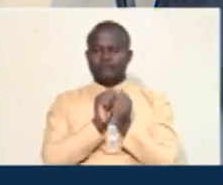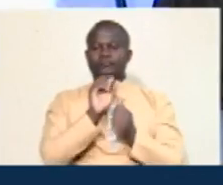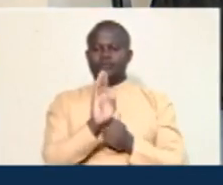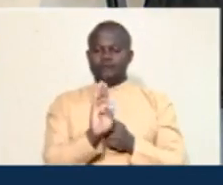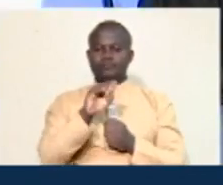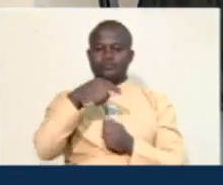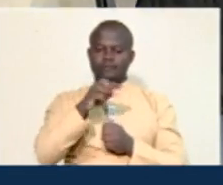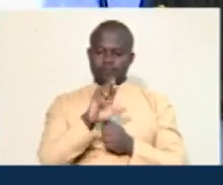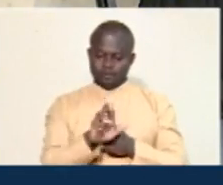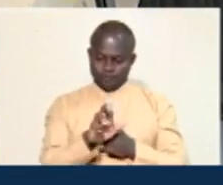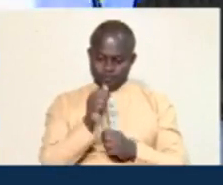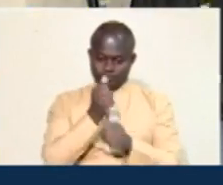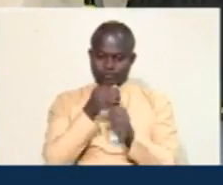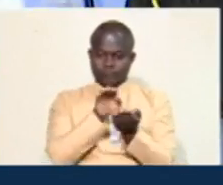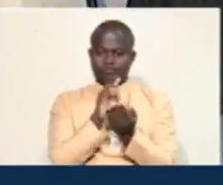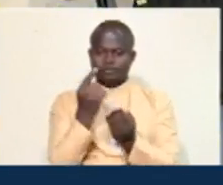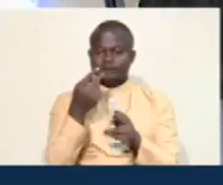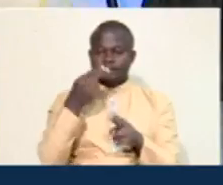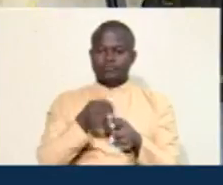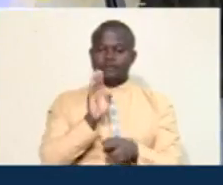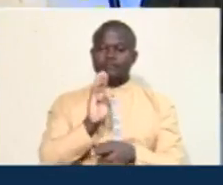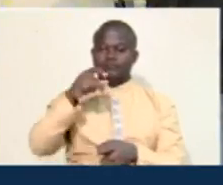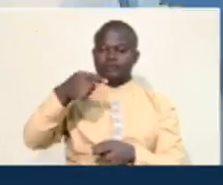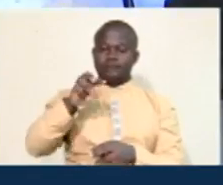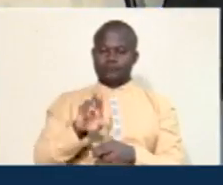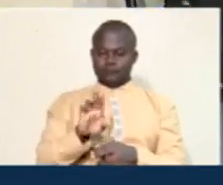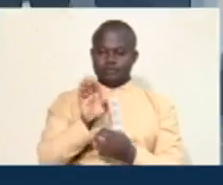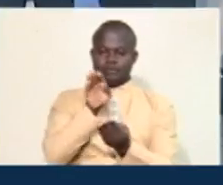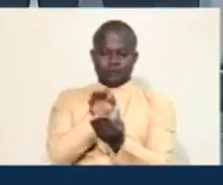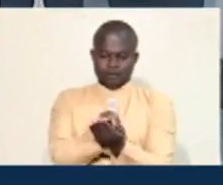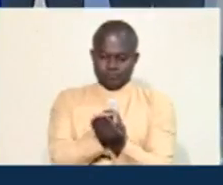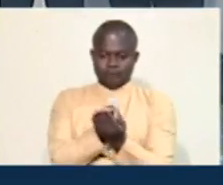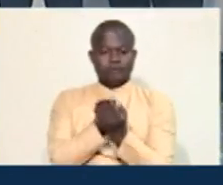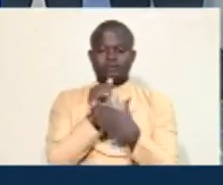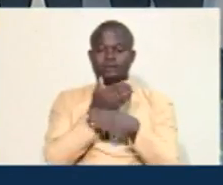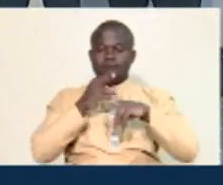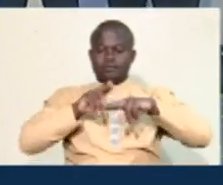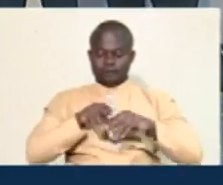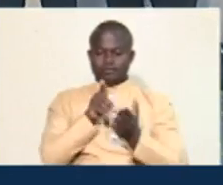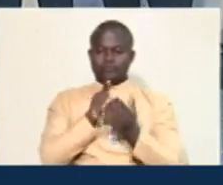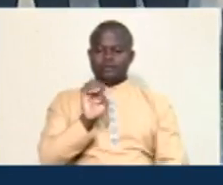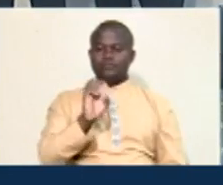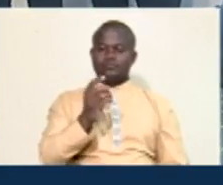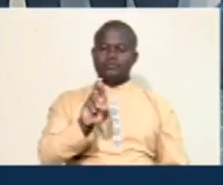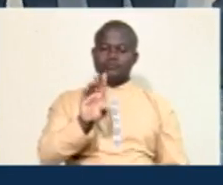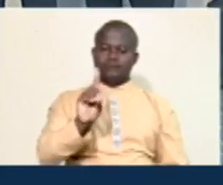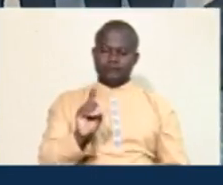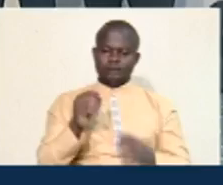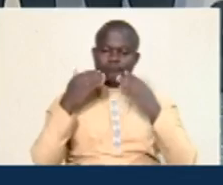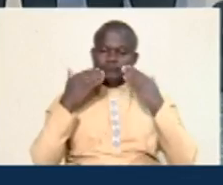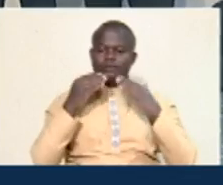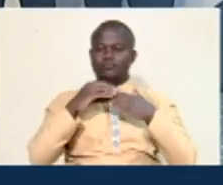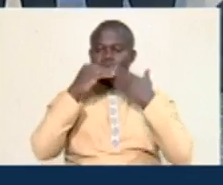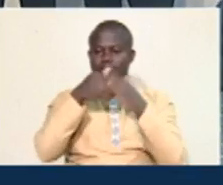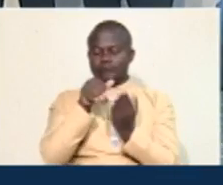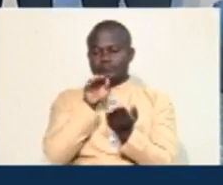di Rwanda gukora banki imwe izwi nka BPR Bank, Minisitiri w'Intebe Dr. Edouard Ngirente yashimiye ubuyobozi bwa